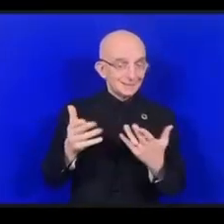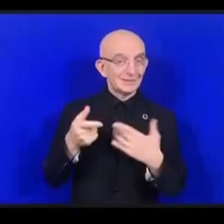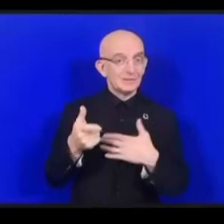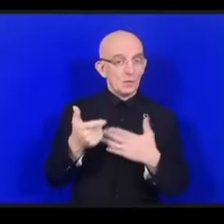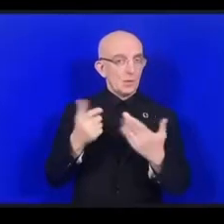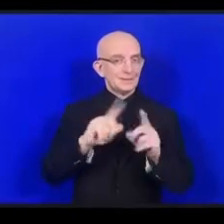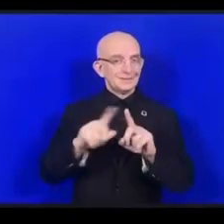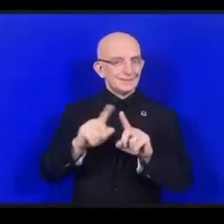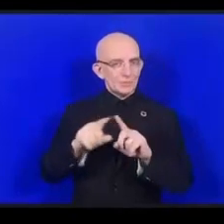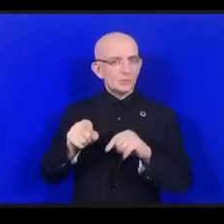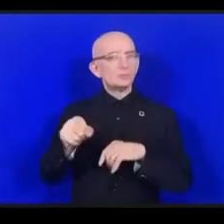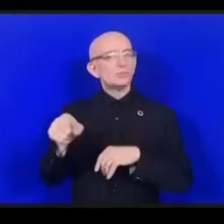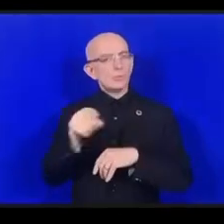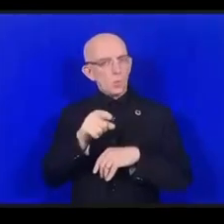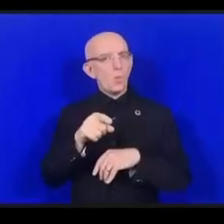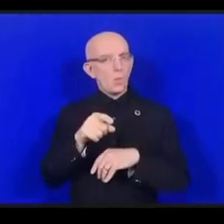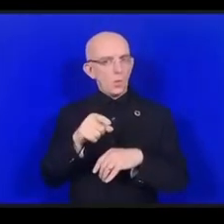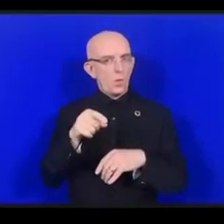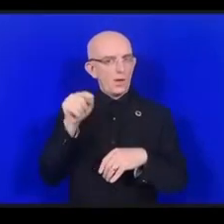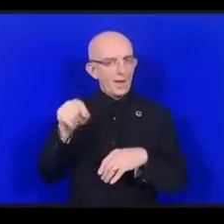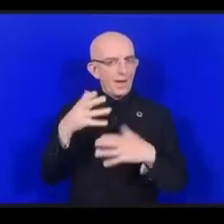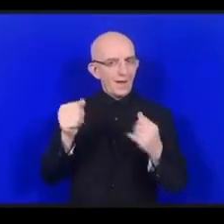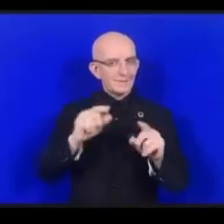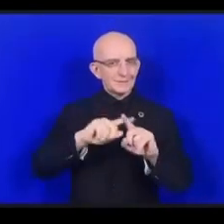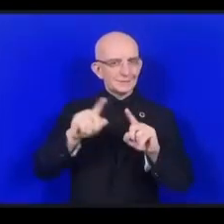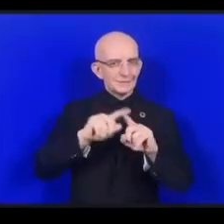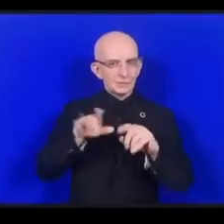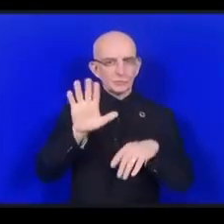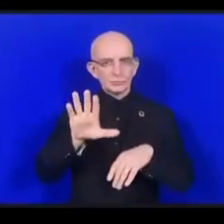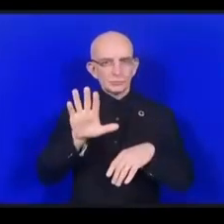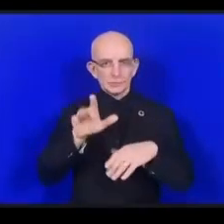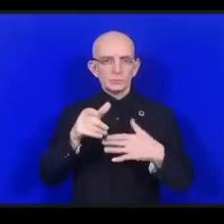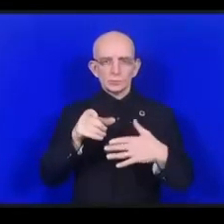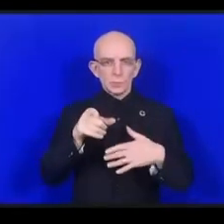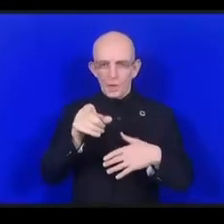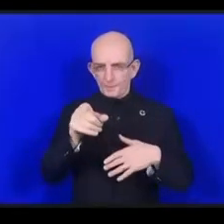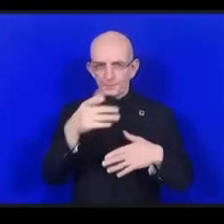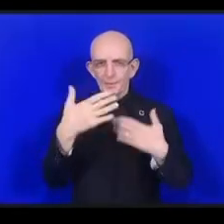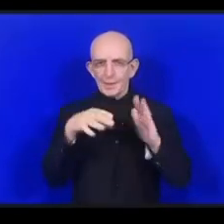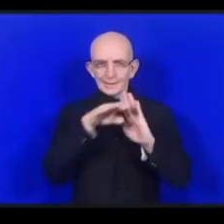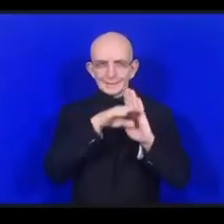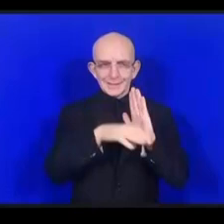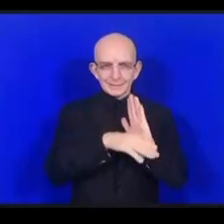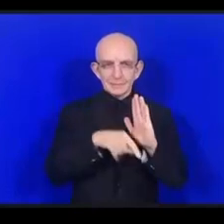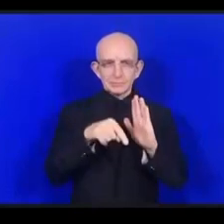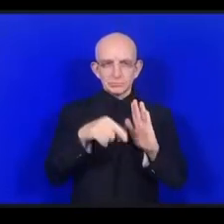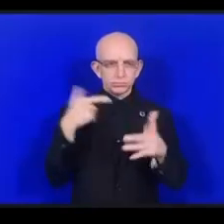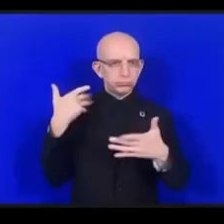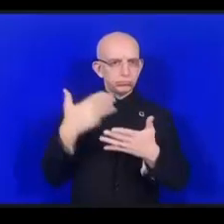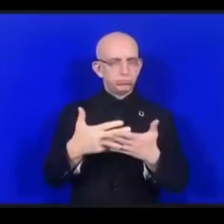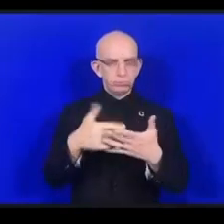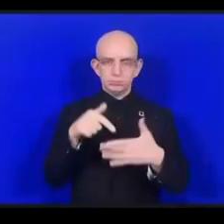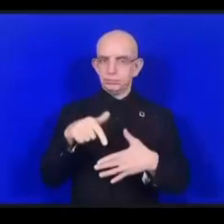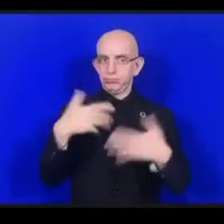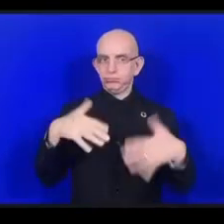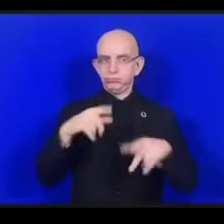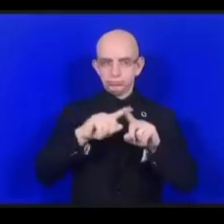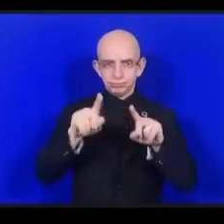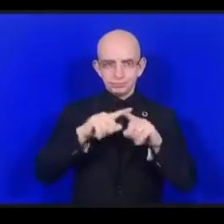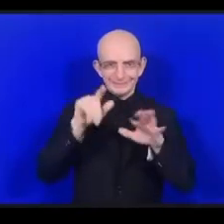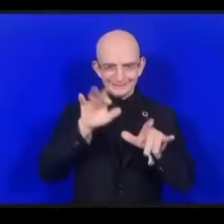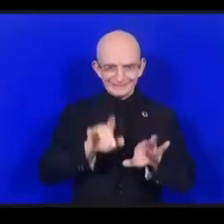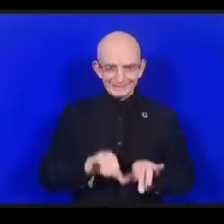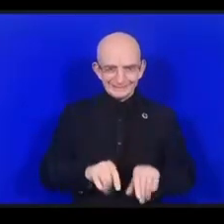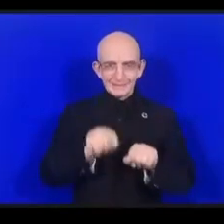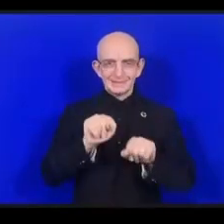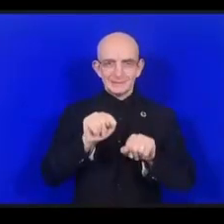常复杂的，这是第一。第二，对于人工智能的期待，我觉得呢，我们应该是要有一些互操作